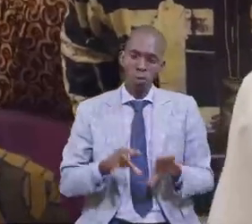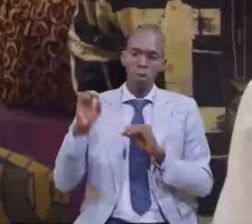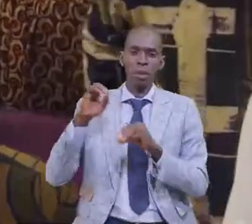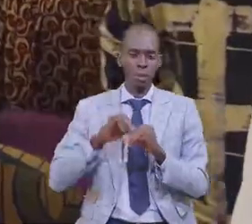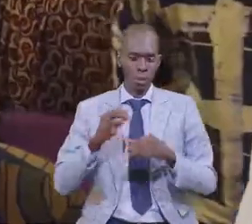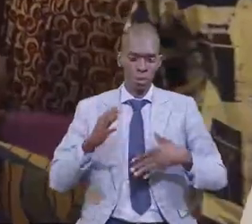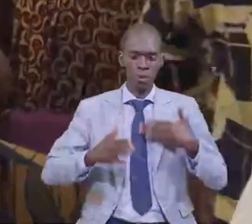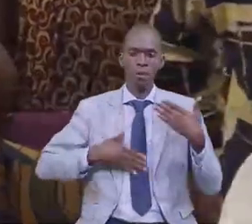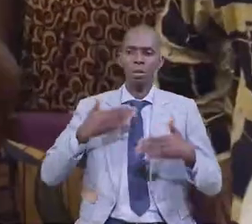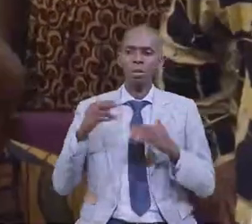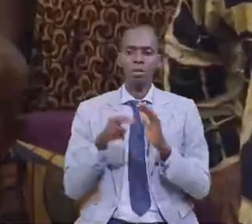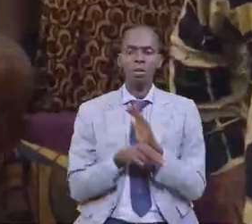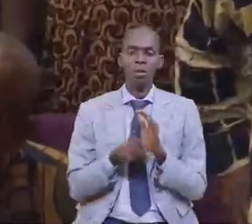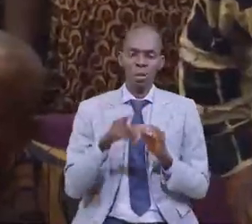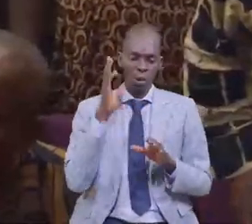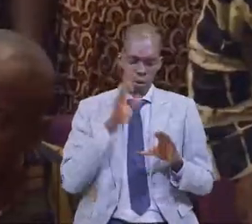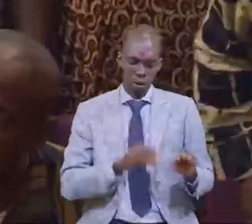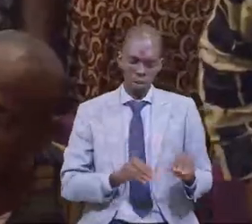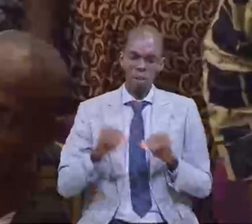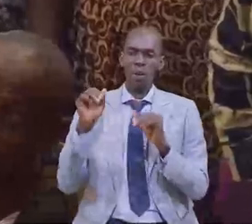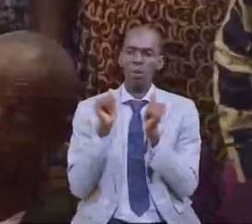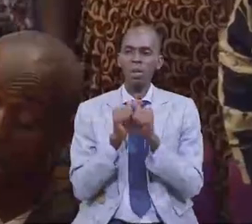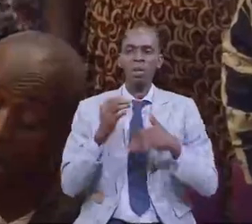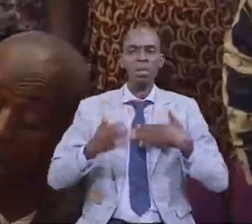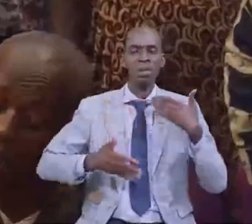vous allez quitter dans la sainteté.